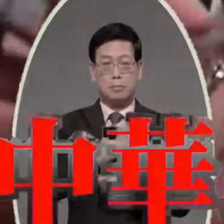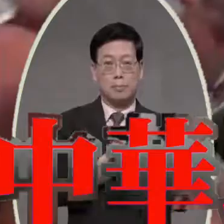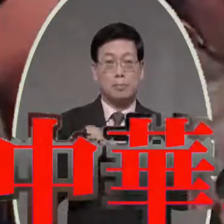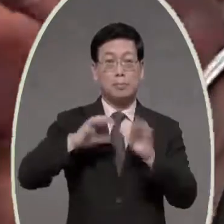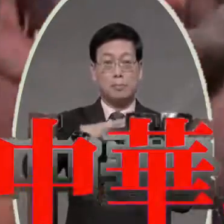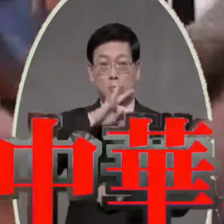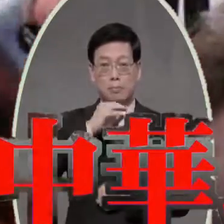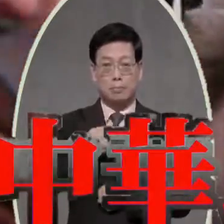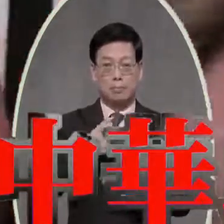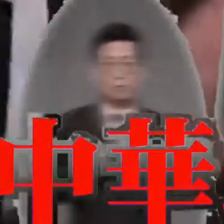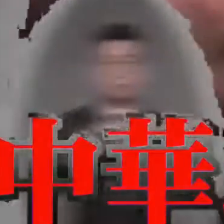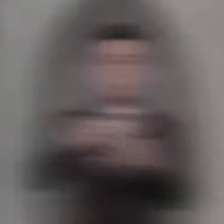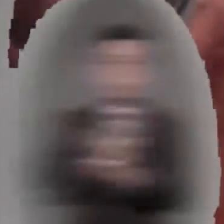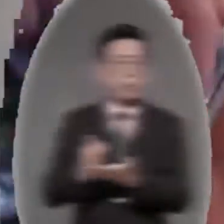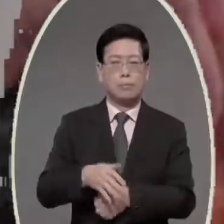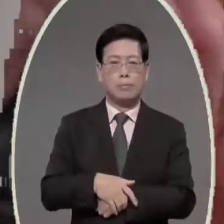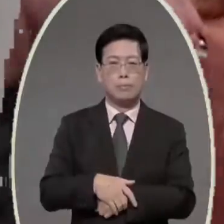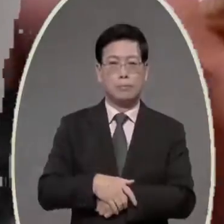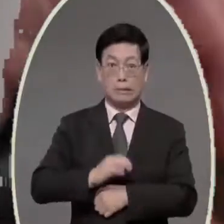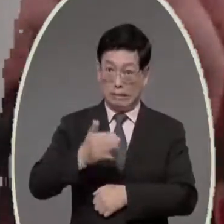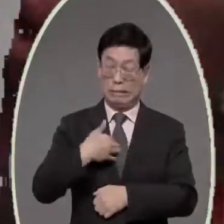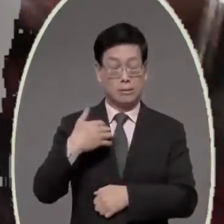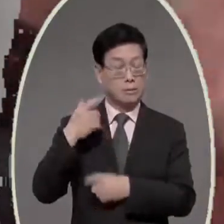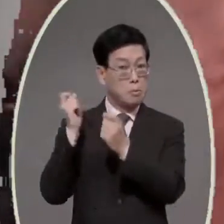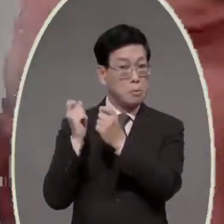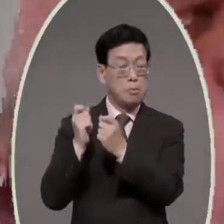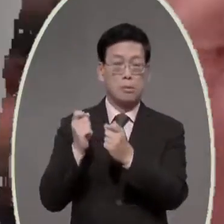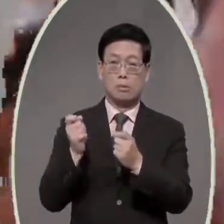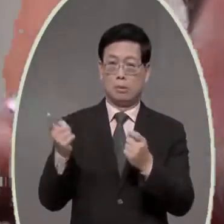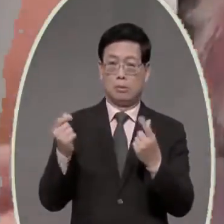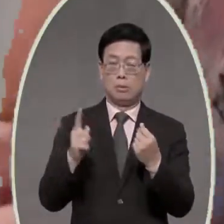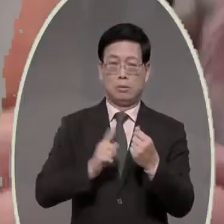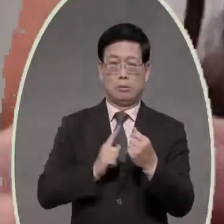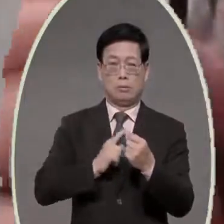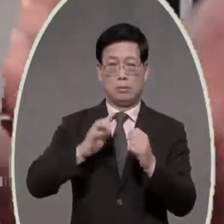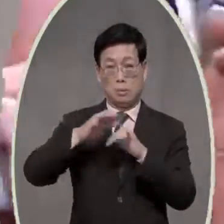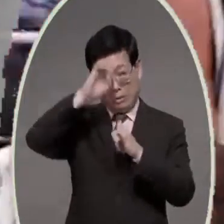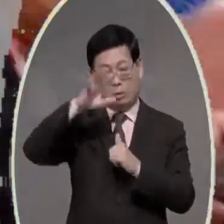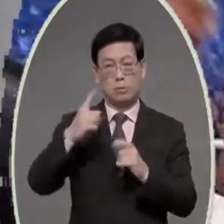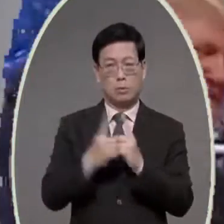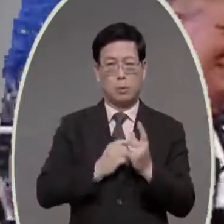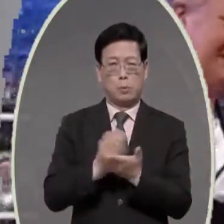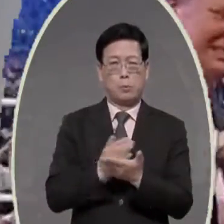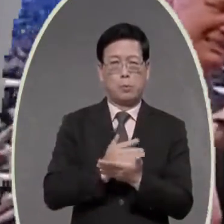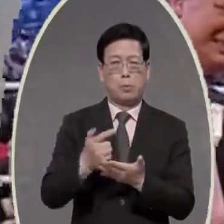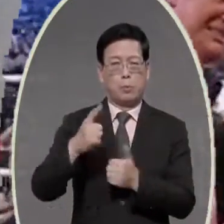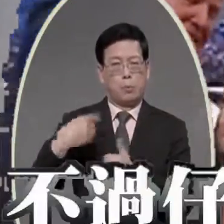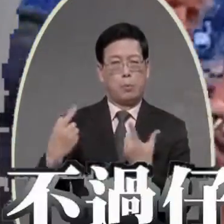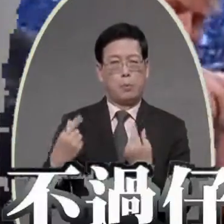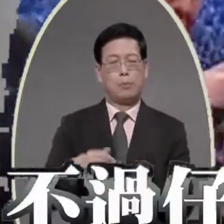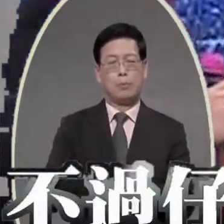中华民国万岁，中华民国万岁。 但是在过去这段时间，他跟他的政党也对我很多的批评跟指